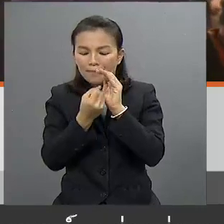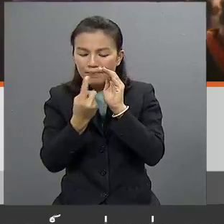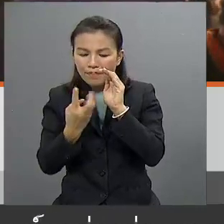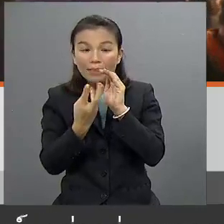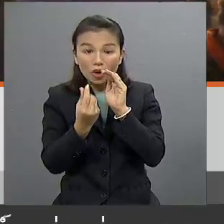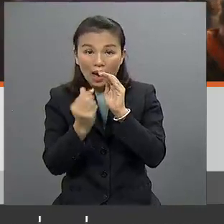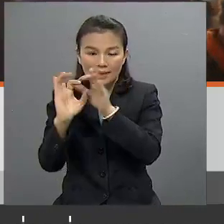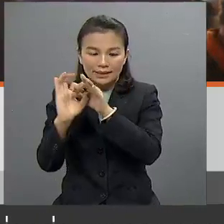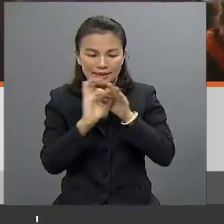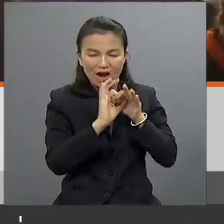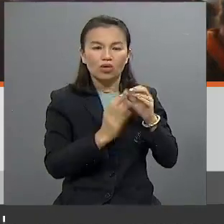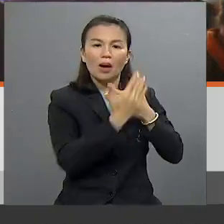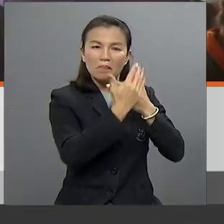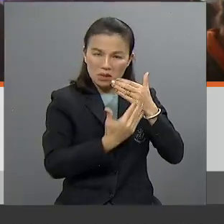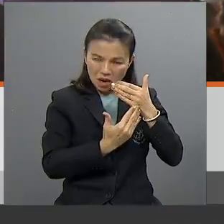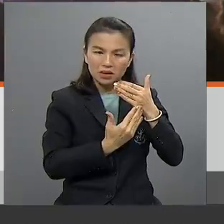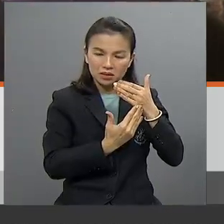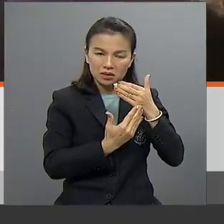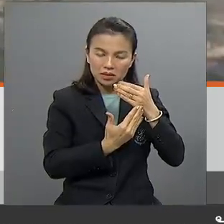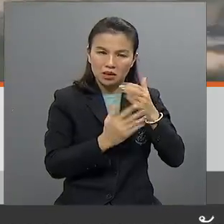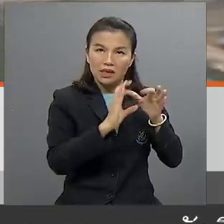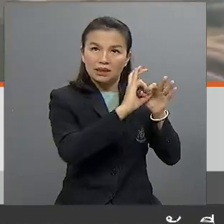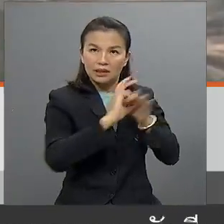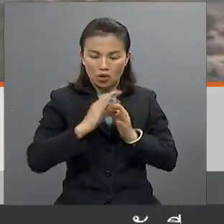จะสัมพันธ์ถึงผลต่อสุขภาพครับ